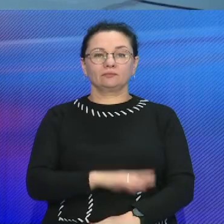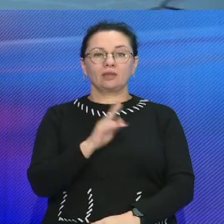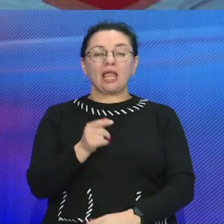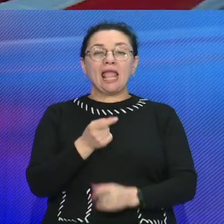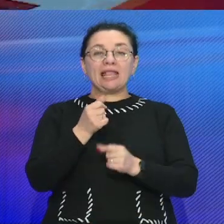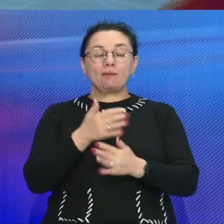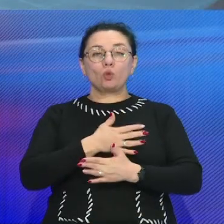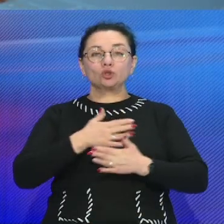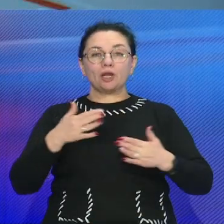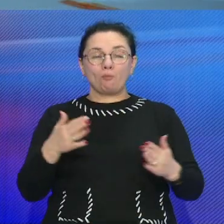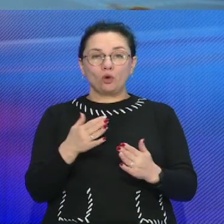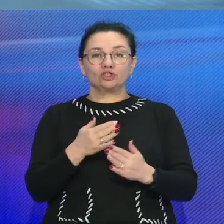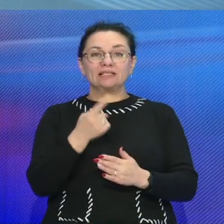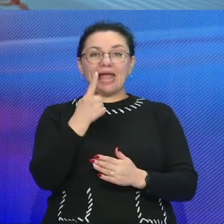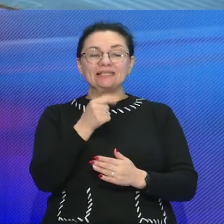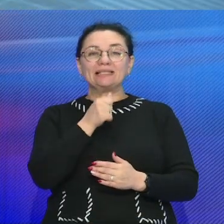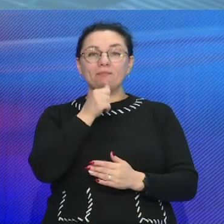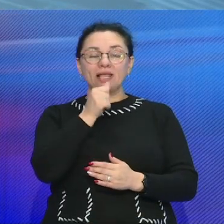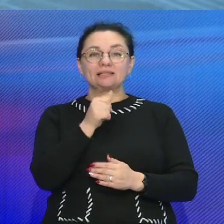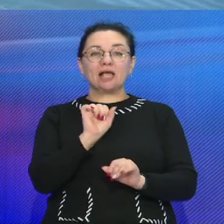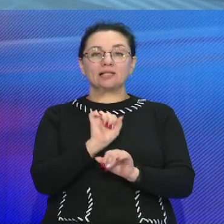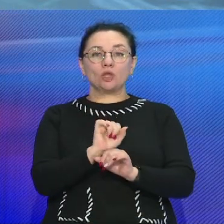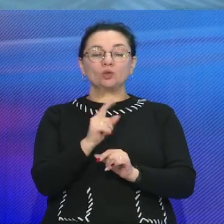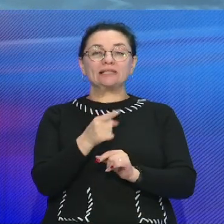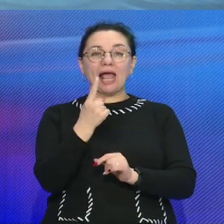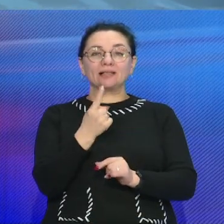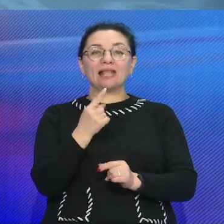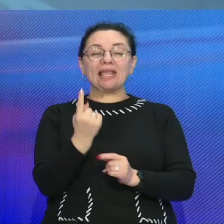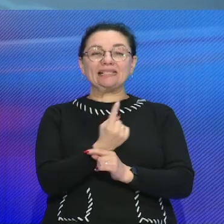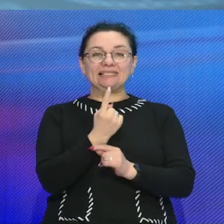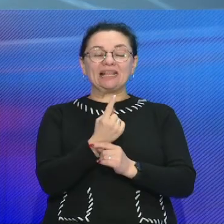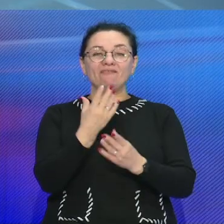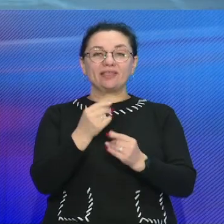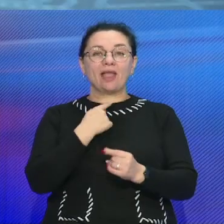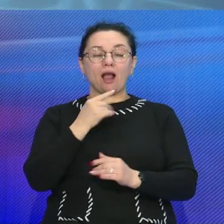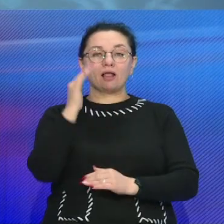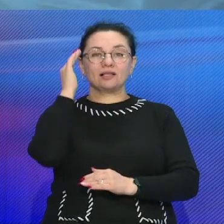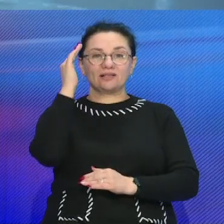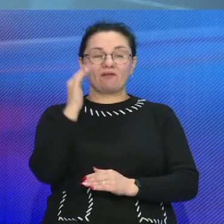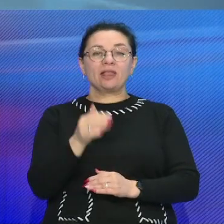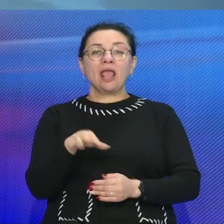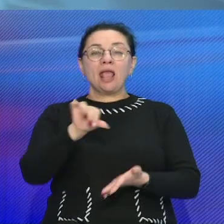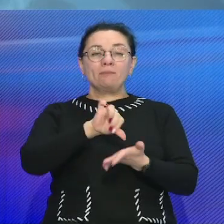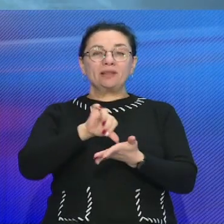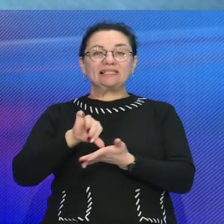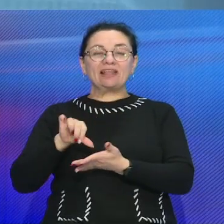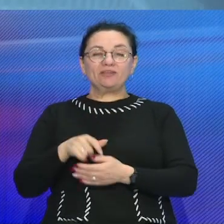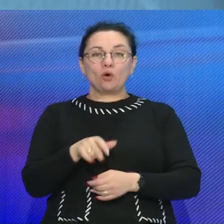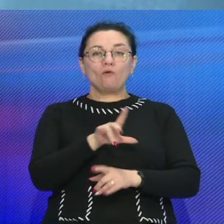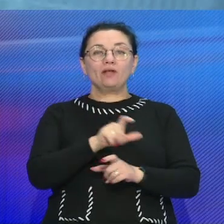крыху больш за месяц застаецца да адзінага дня галасавання. Абранне депутатаў у палату прадстаўнікоў і мясцовыя саветы